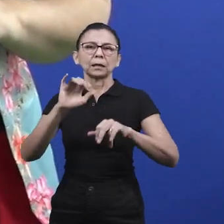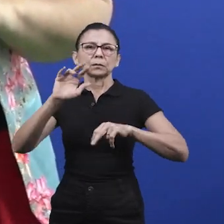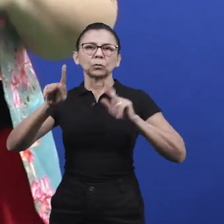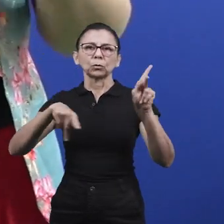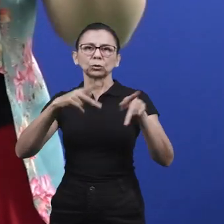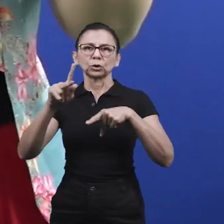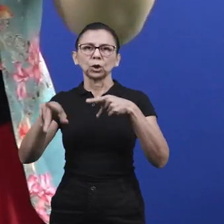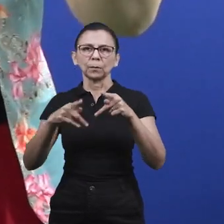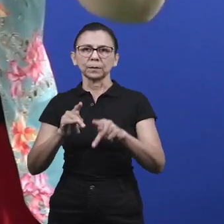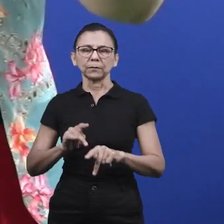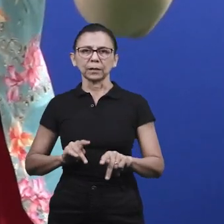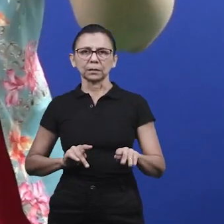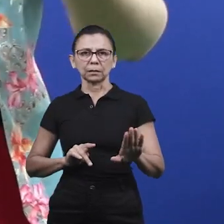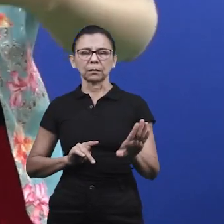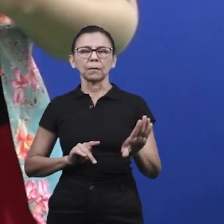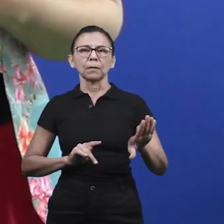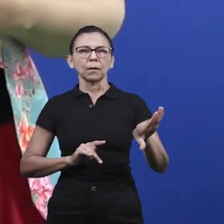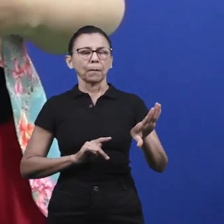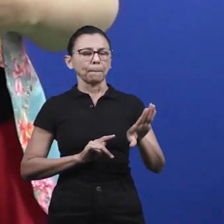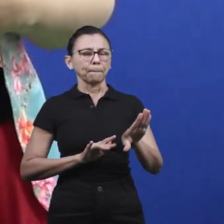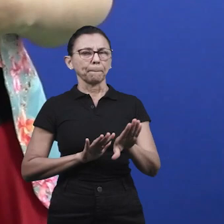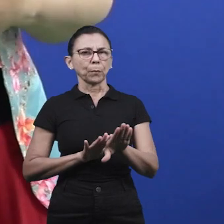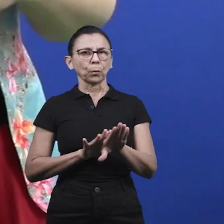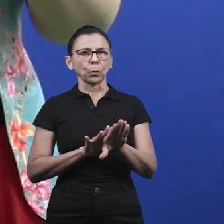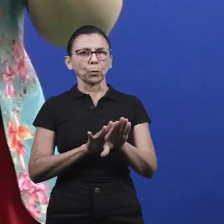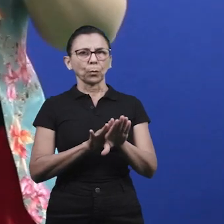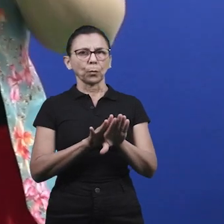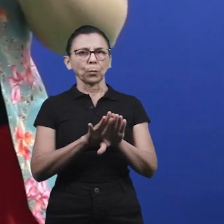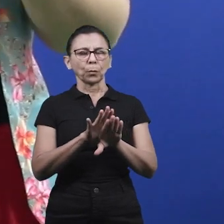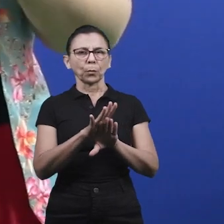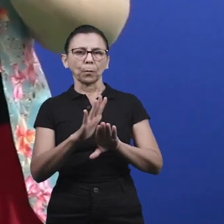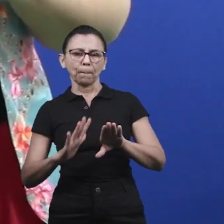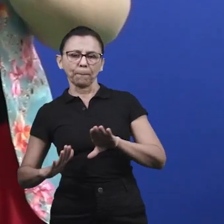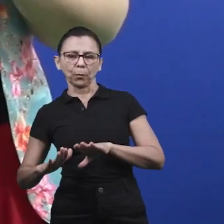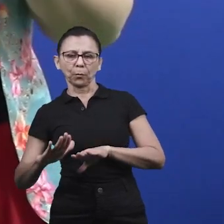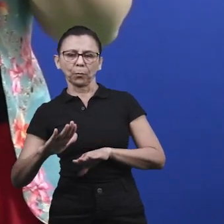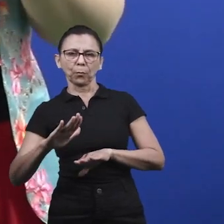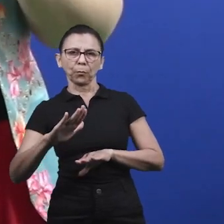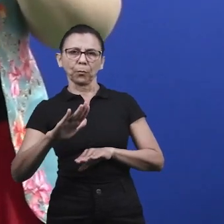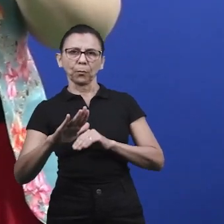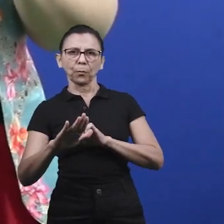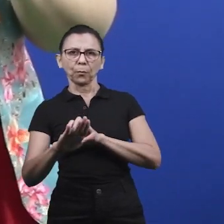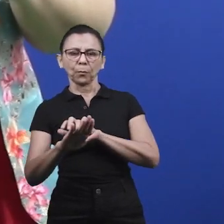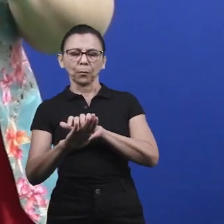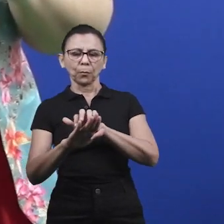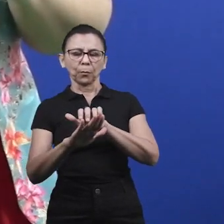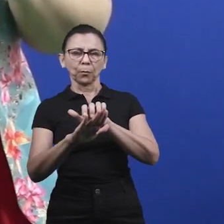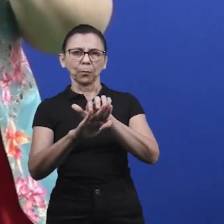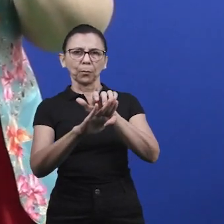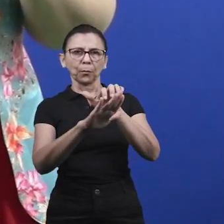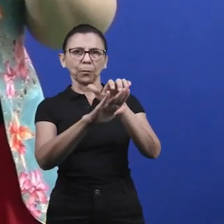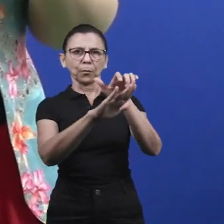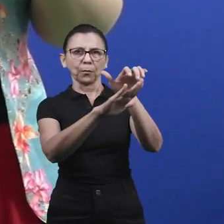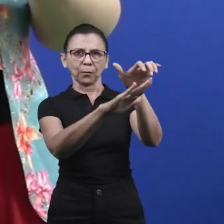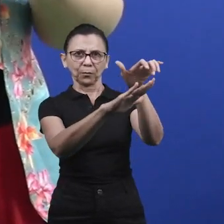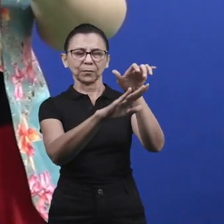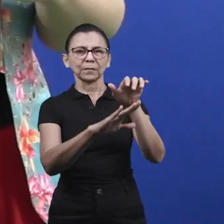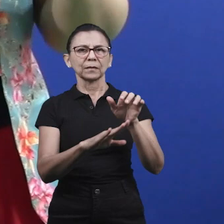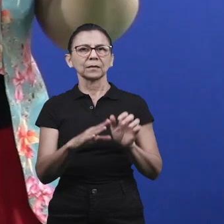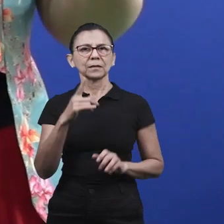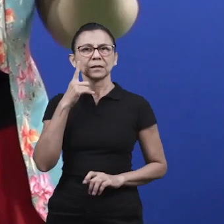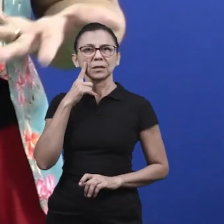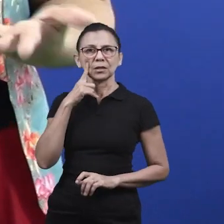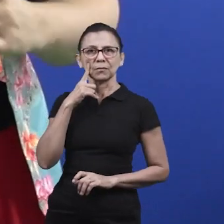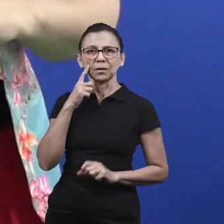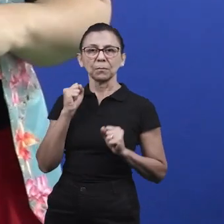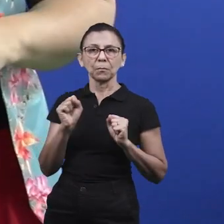escaliers roulants dans la forme de rampe dans quelques centres commerciaux, des hôpitaux. Qu'est-ce qui se passe avec cette rampe? Elle